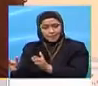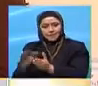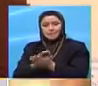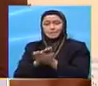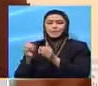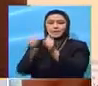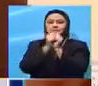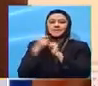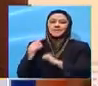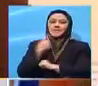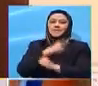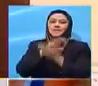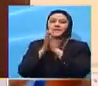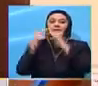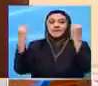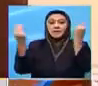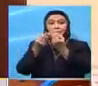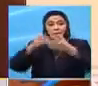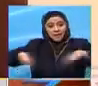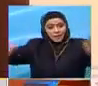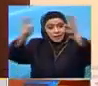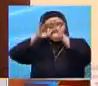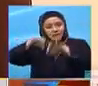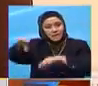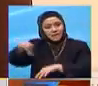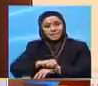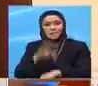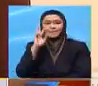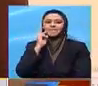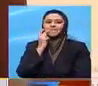masyarakat yang mementingkan pengambilan sayur-sayuran dan